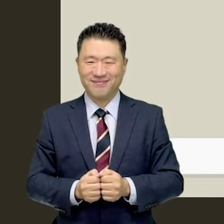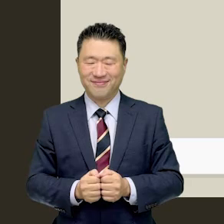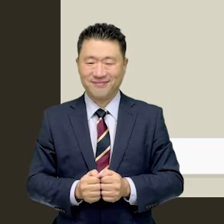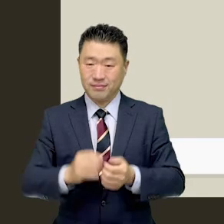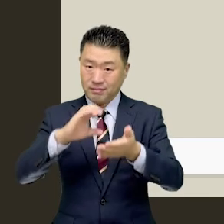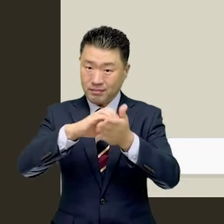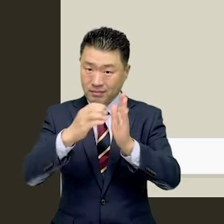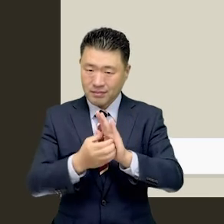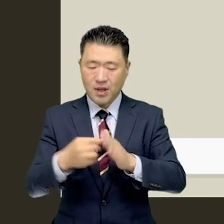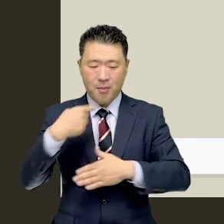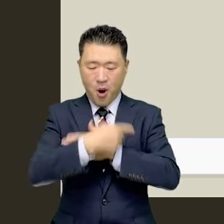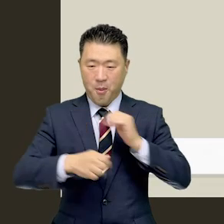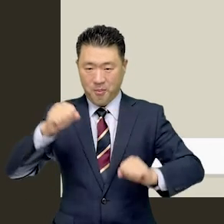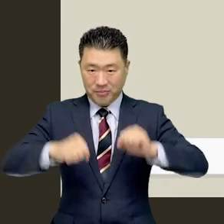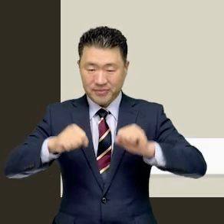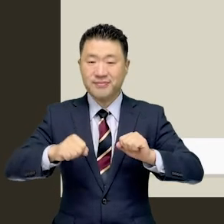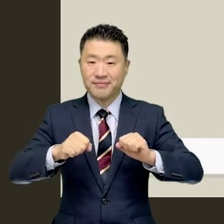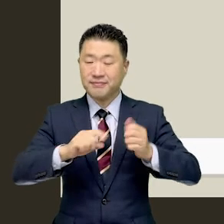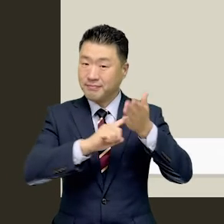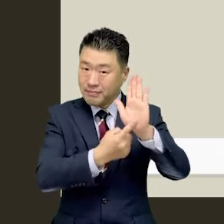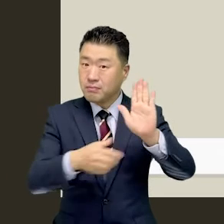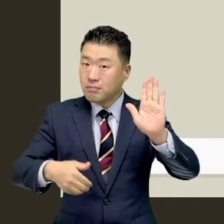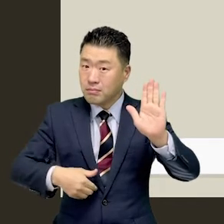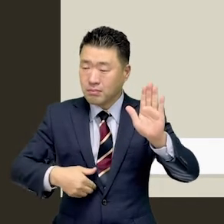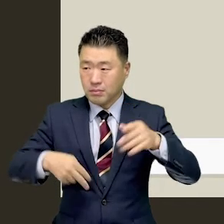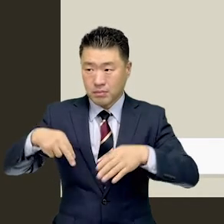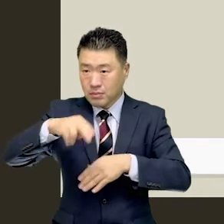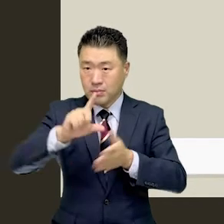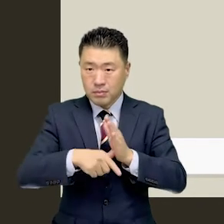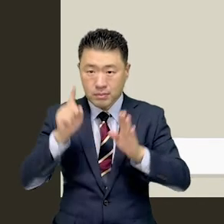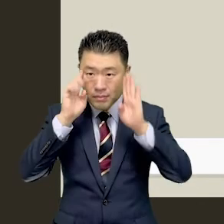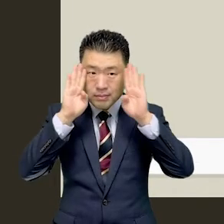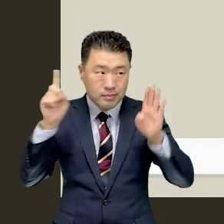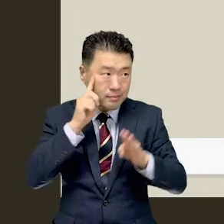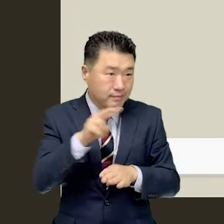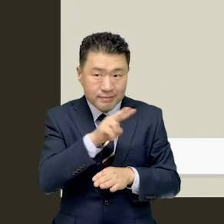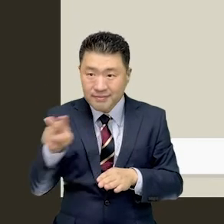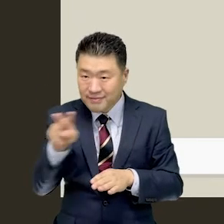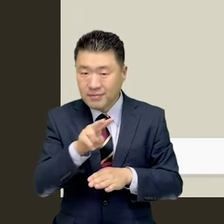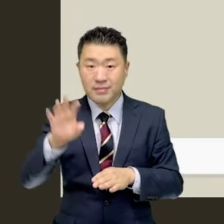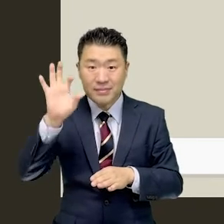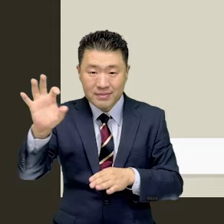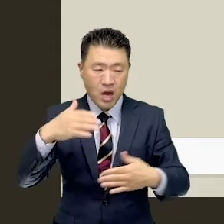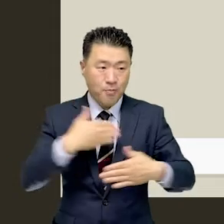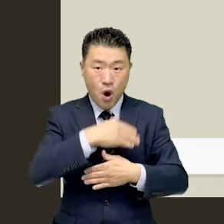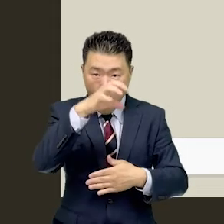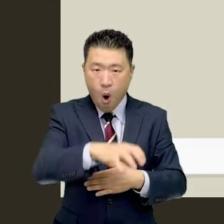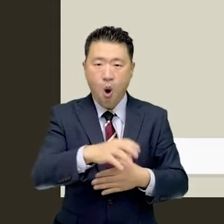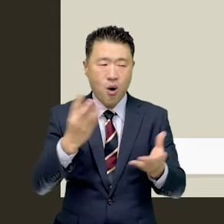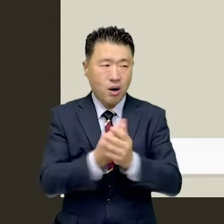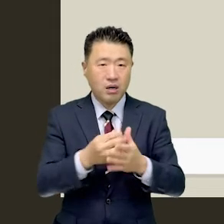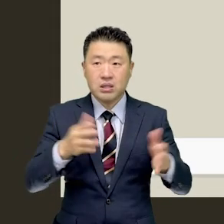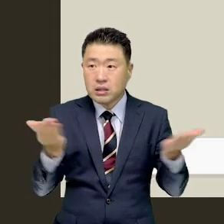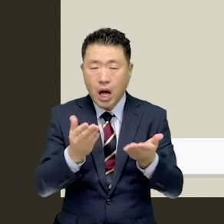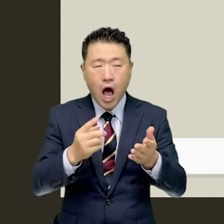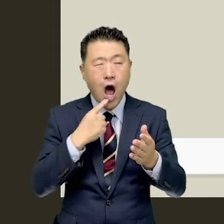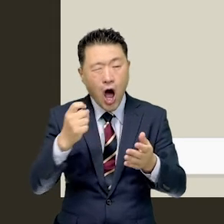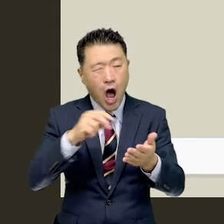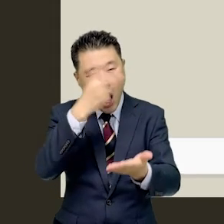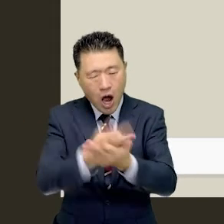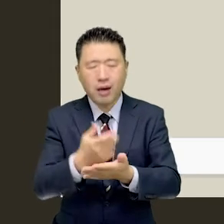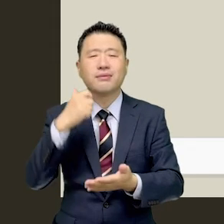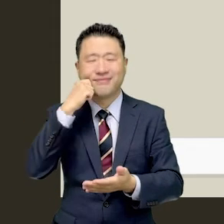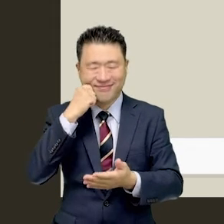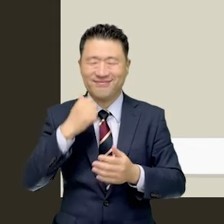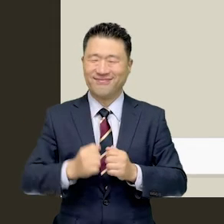적절한 작업 자세로 작업하며 이동 시 통로 상태를 확인해야 화장실이나 욕실에서 작업 중 넘어지는 사고를 예방할 수